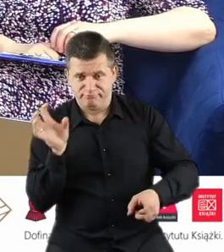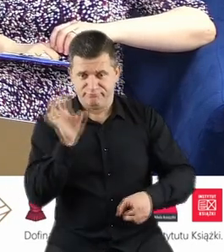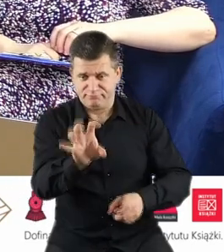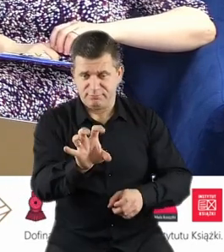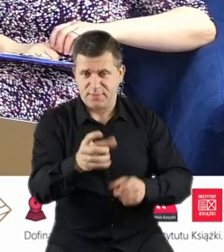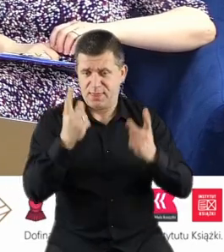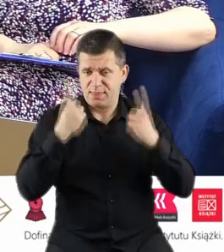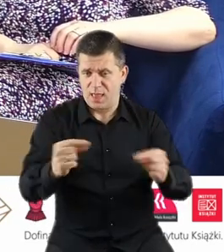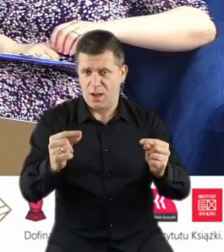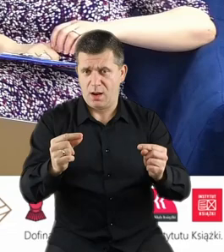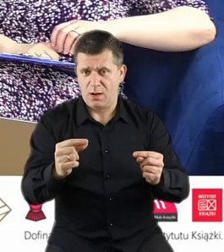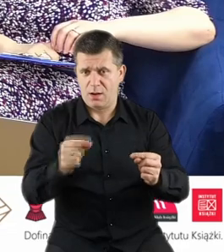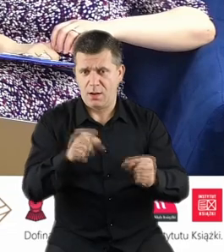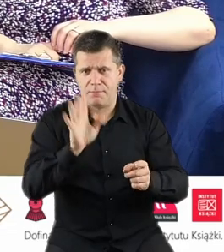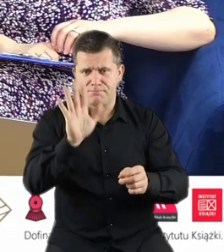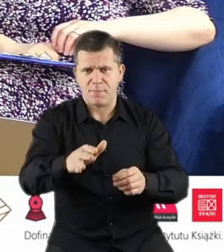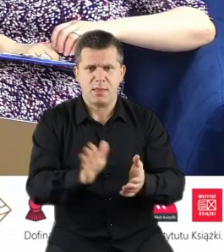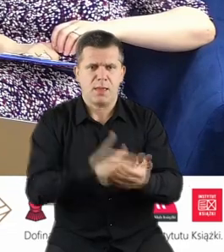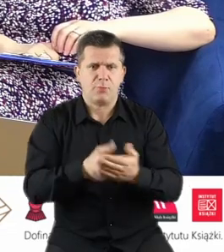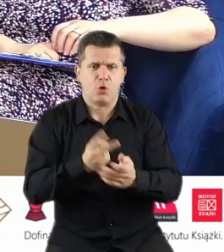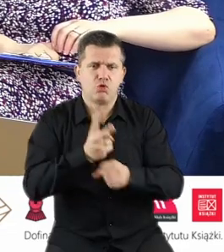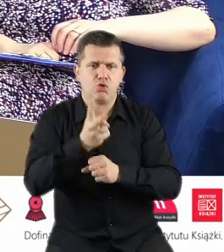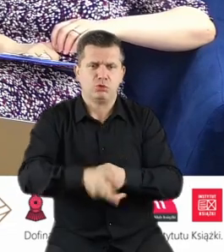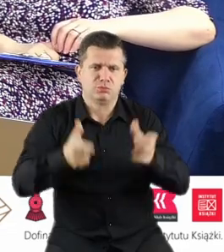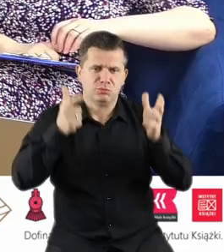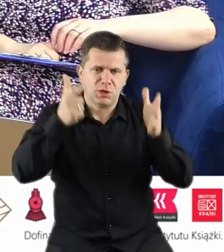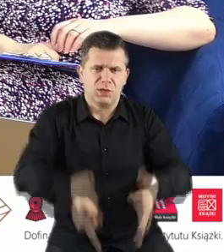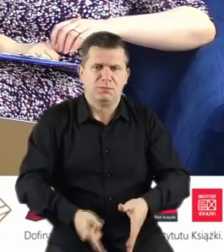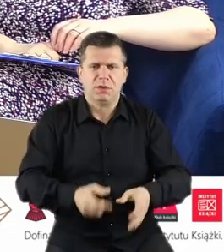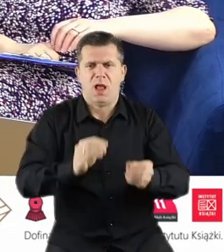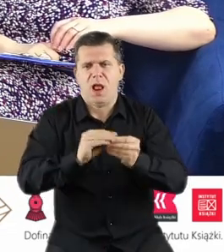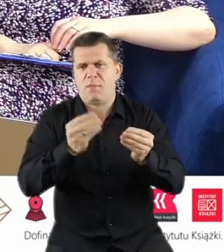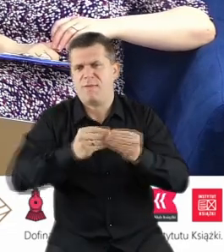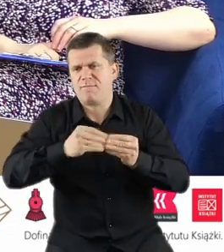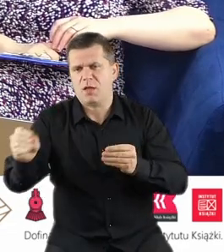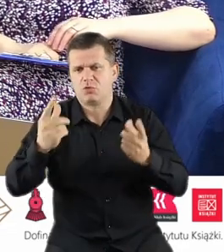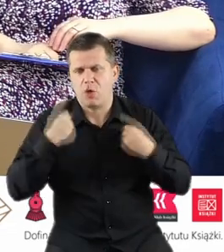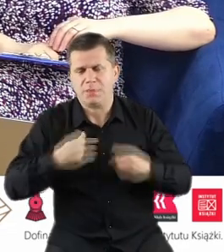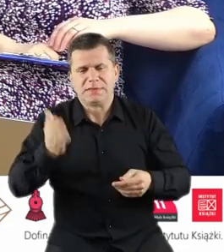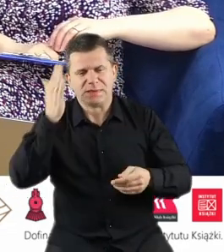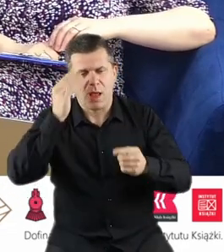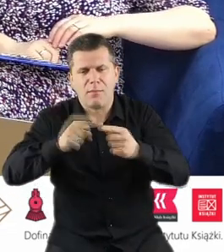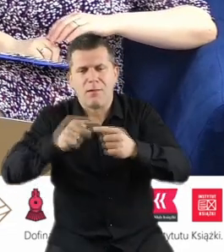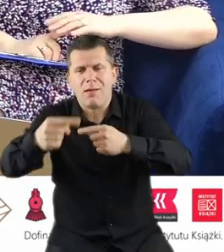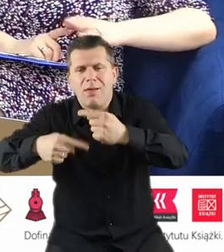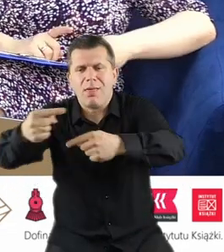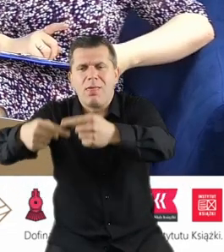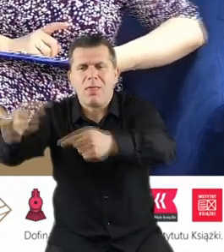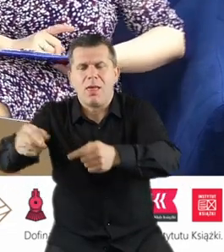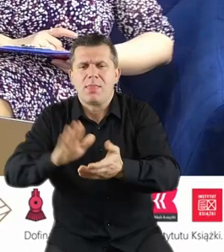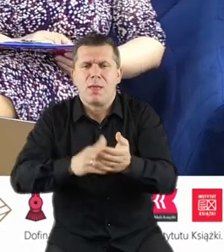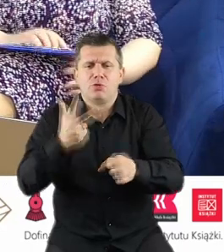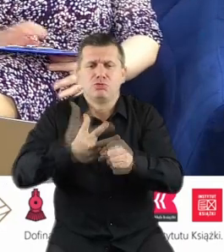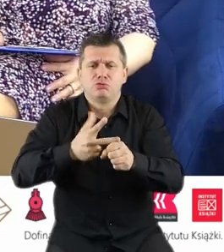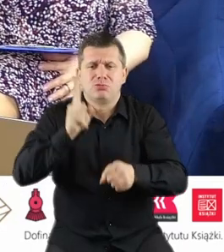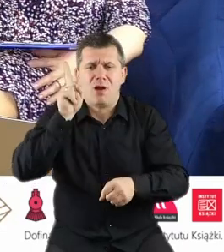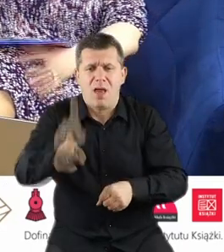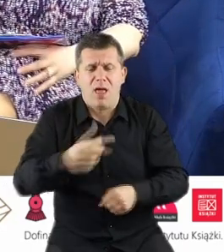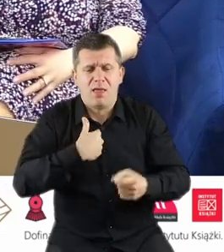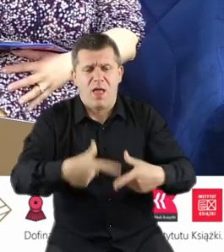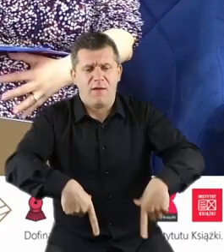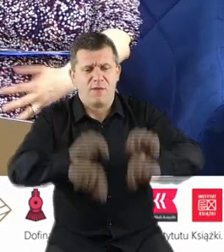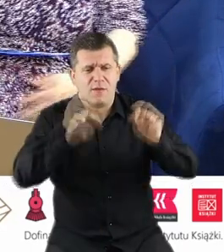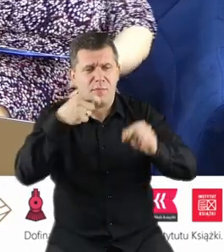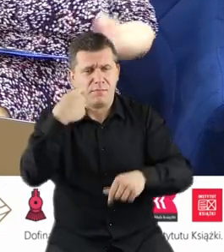nagle ma do tego dostęp 7 tysięcy osób czy 8 tysięcy osób, bo znajomi znajomych. No i za 30 lat wybierzemy prezydenta